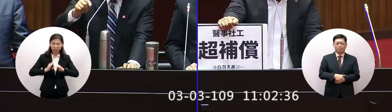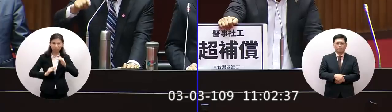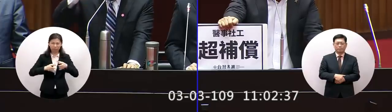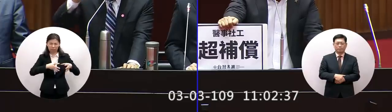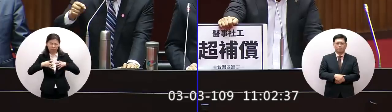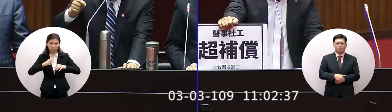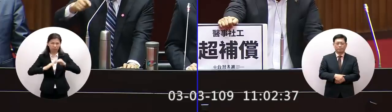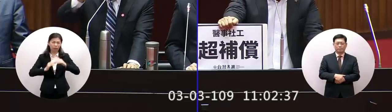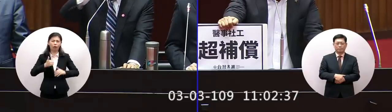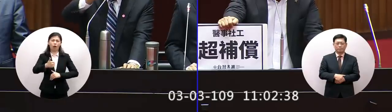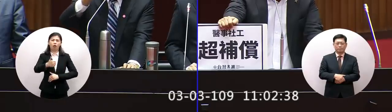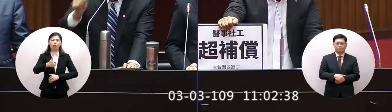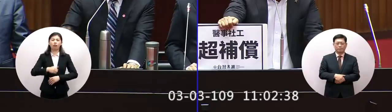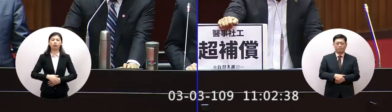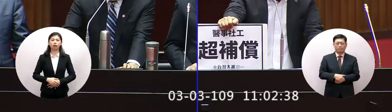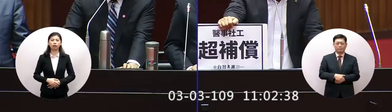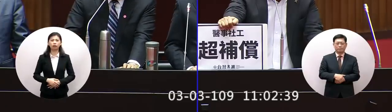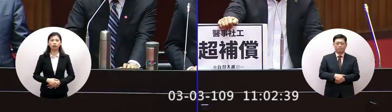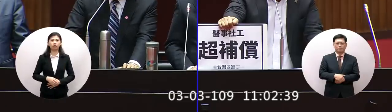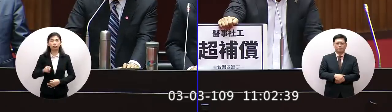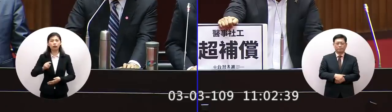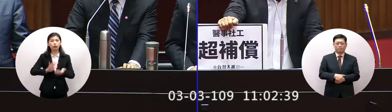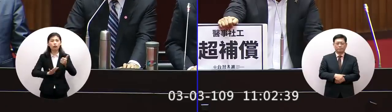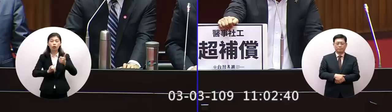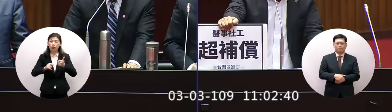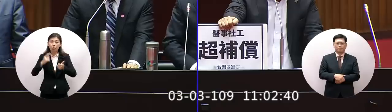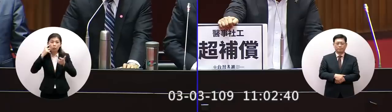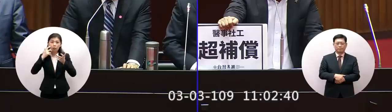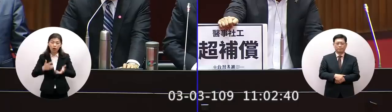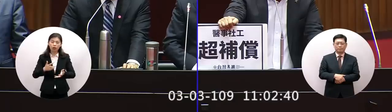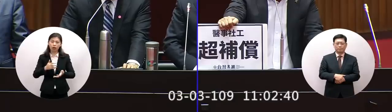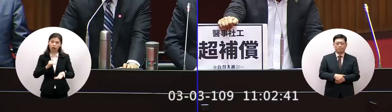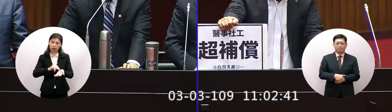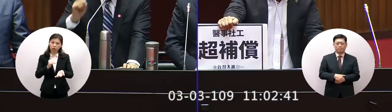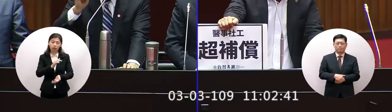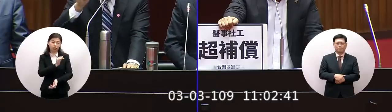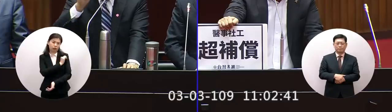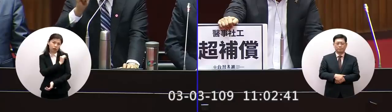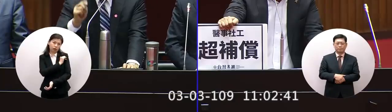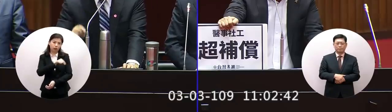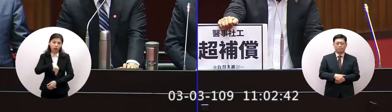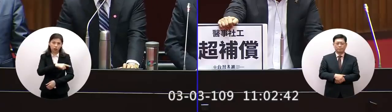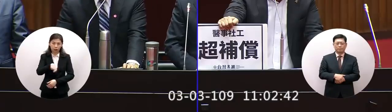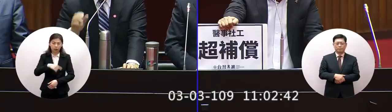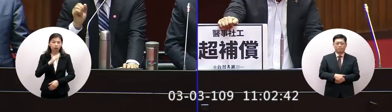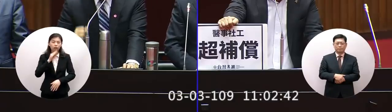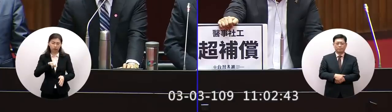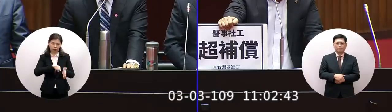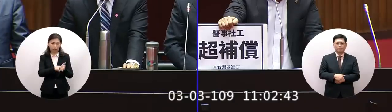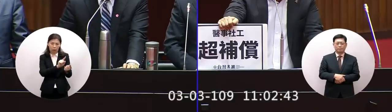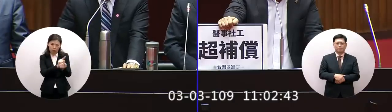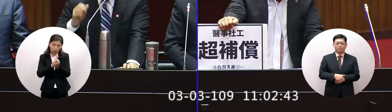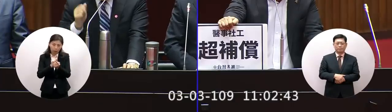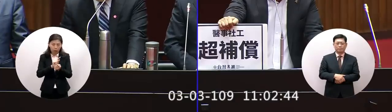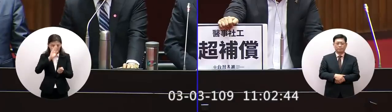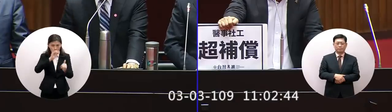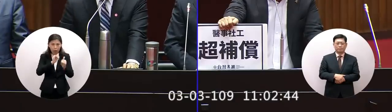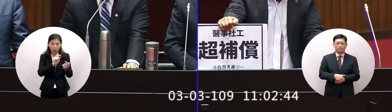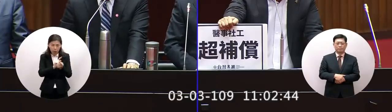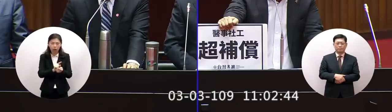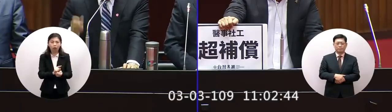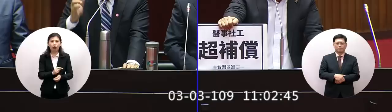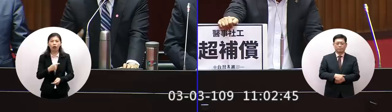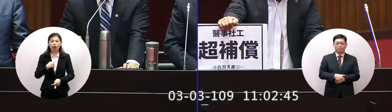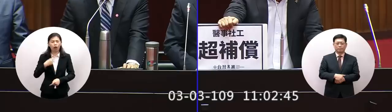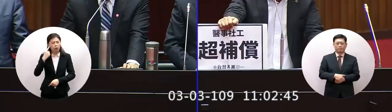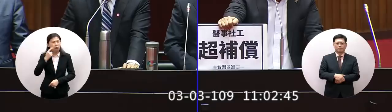做出来。尤其委员所关心的医护人员，就是拢伫第一线，阮足肯定嘛足感